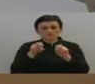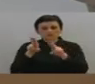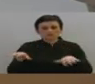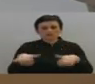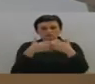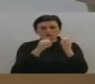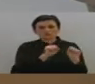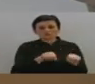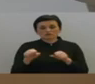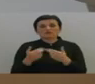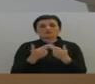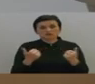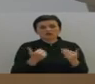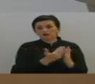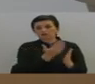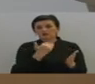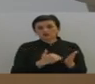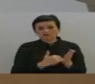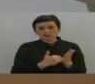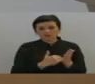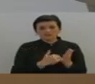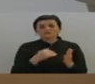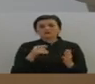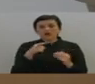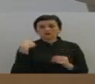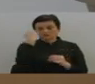საშუალება და შესაბამისად შედეგიც სახეზია. ჩვენ ვფიქრობთ, რომ მიმდინარე წელი იქნება გარდამტეხი.